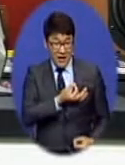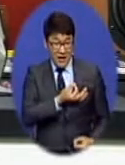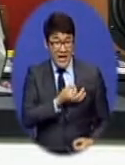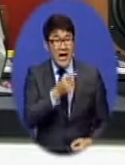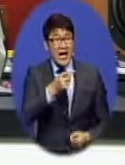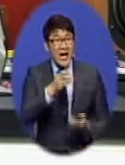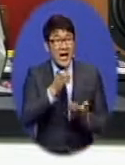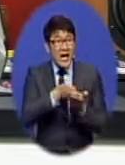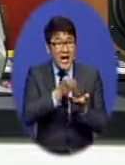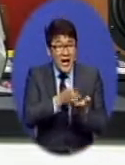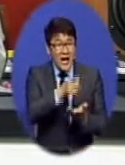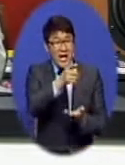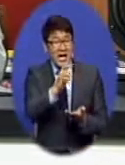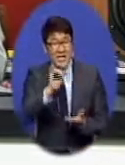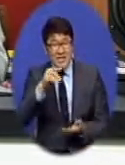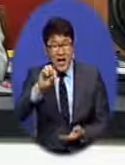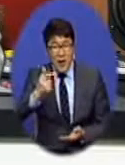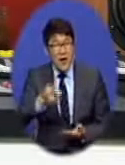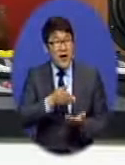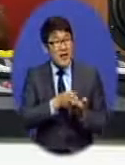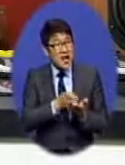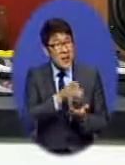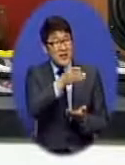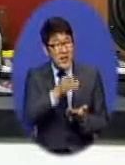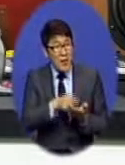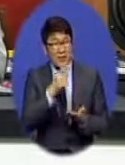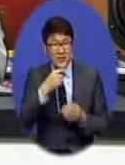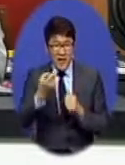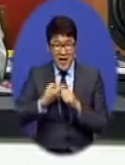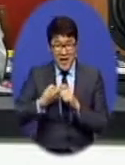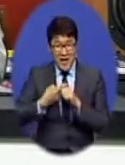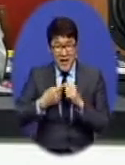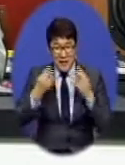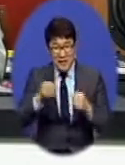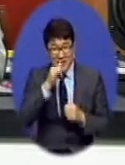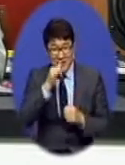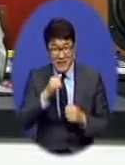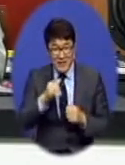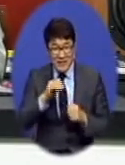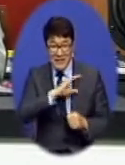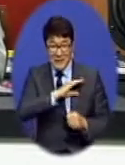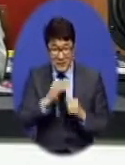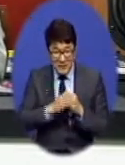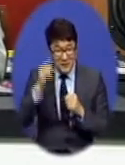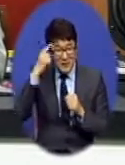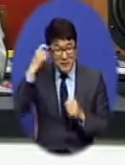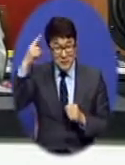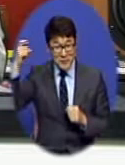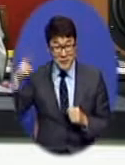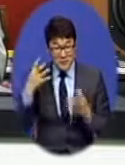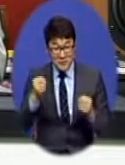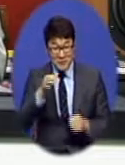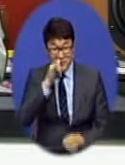아 이태원동이라고 이태원동이라고 학생들이 많이 그랬습니다. 맞죠. 그 네. 이름에 담긴 추억들이 네. 참 많잖아요. 예, 예. 근데